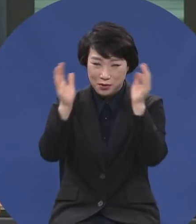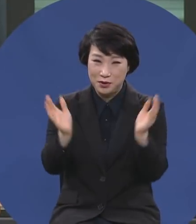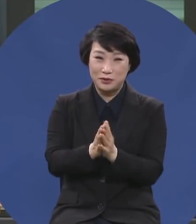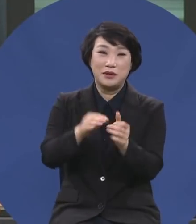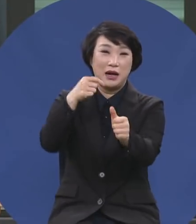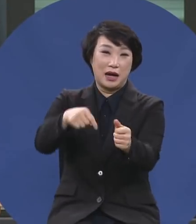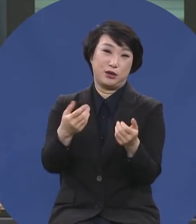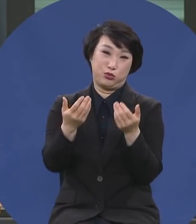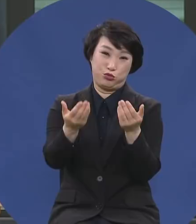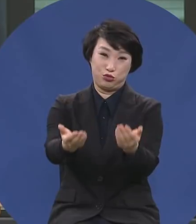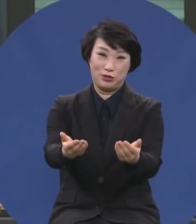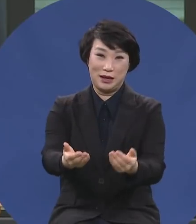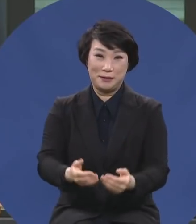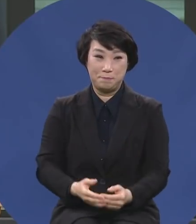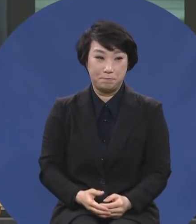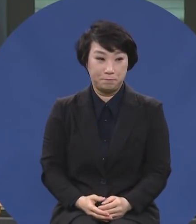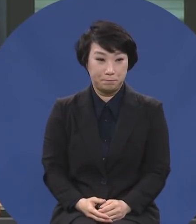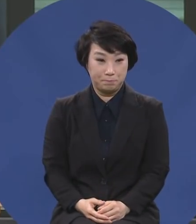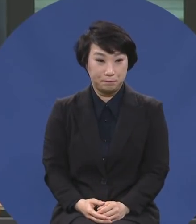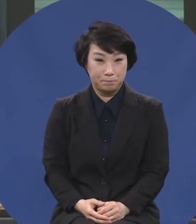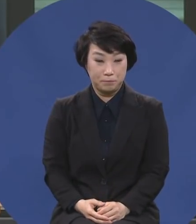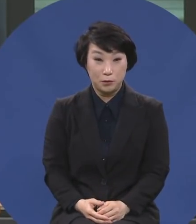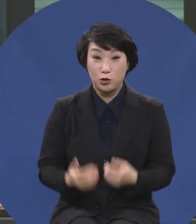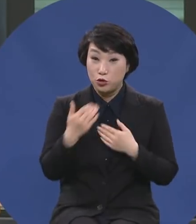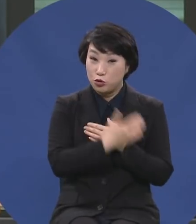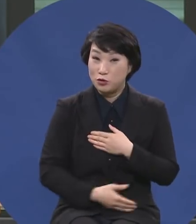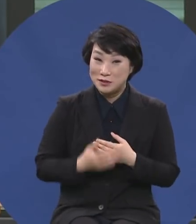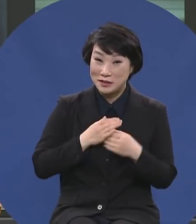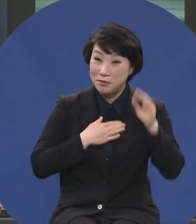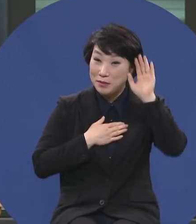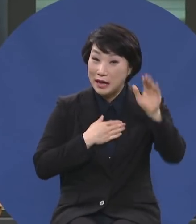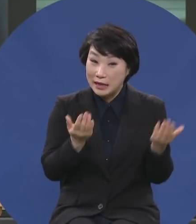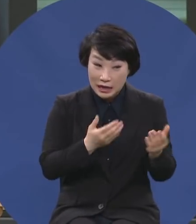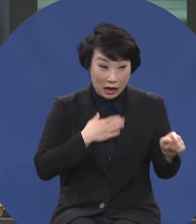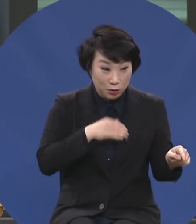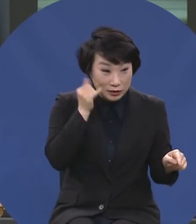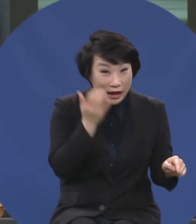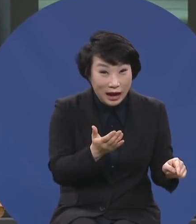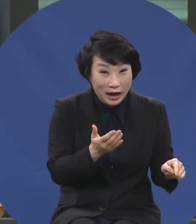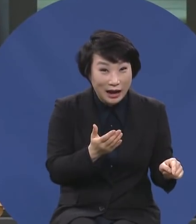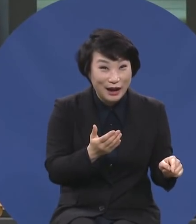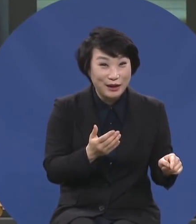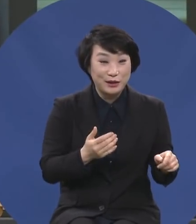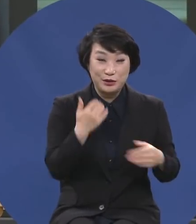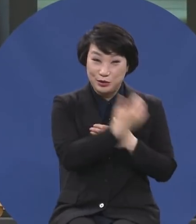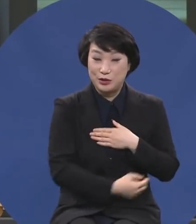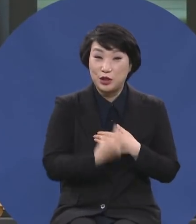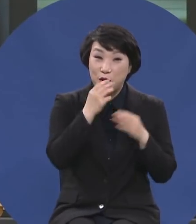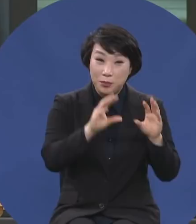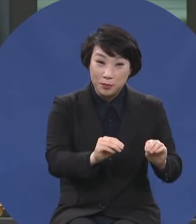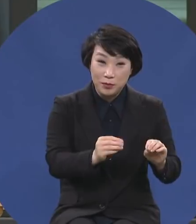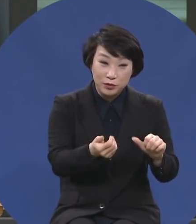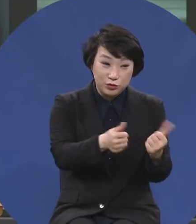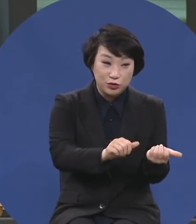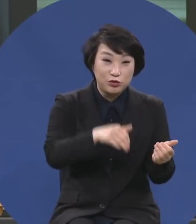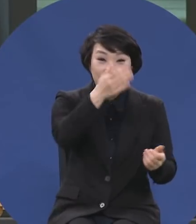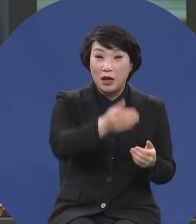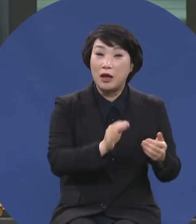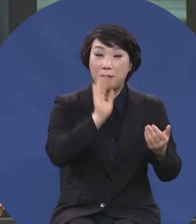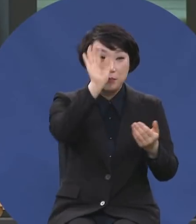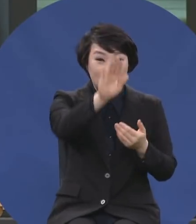너희에게 알리시리라. 육신이 장래일을 알아? 육신이 끝난 다음에 장래일을